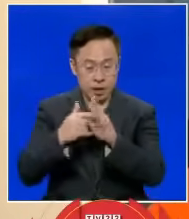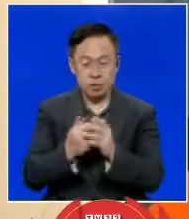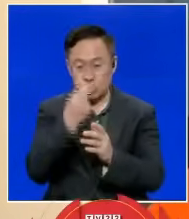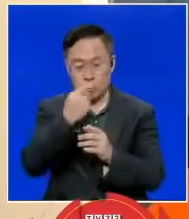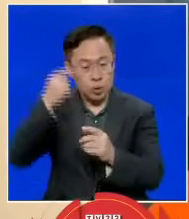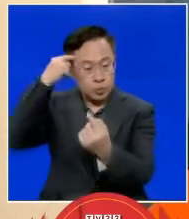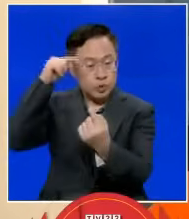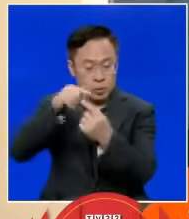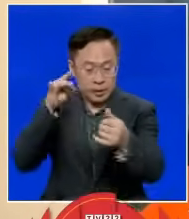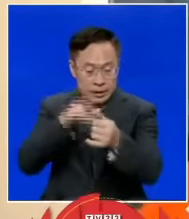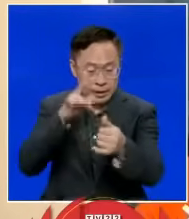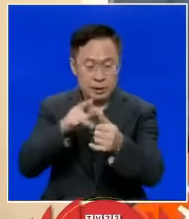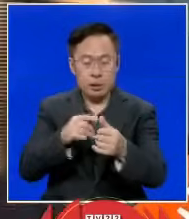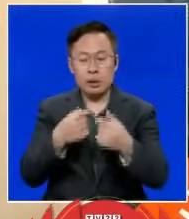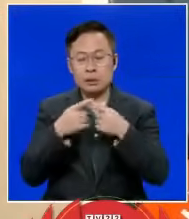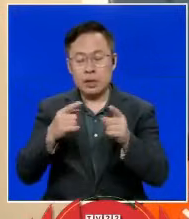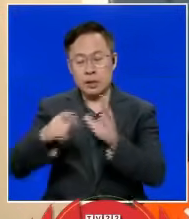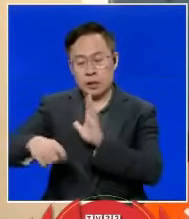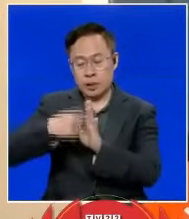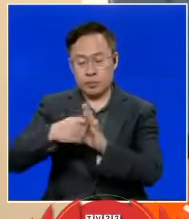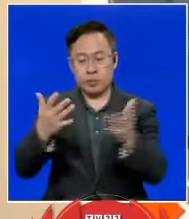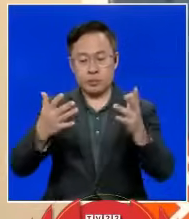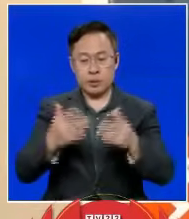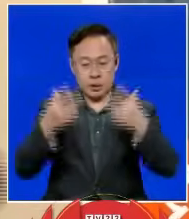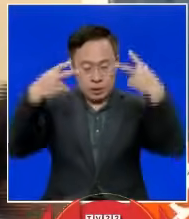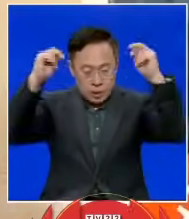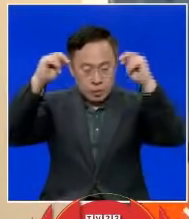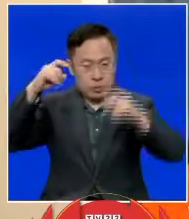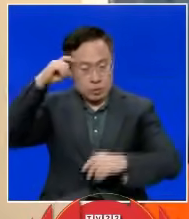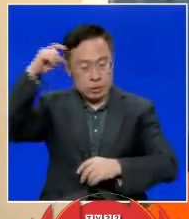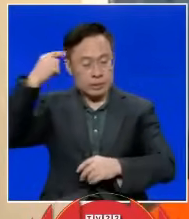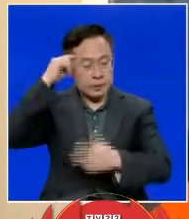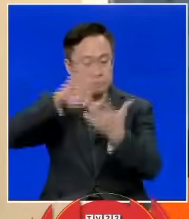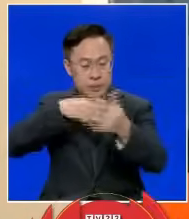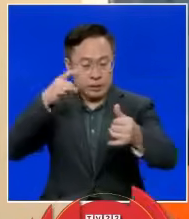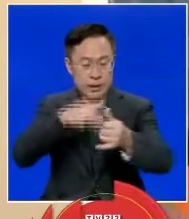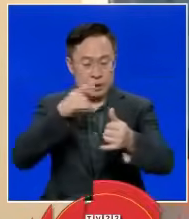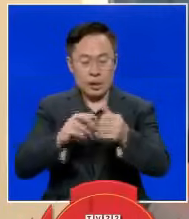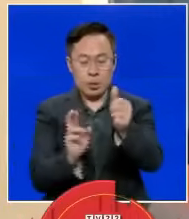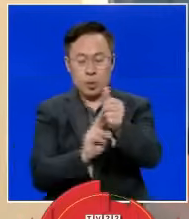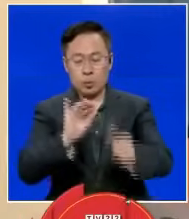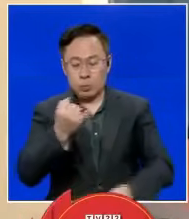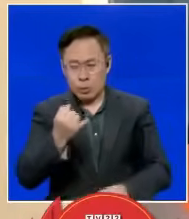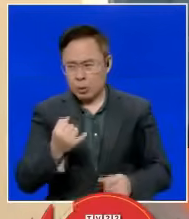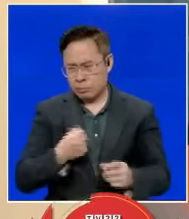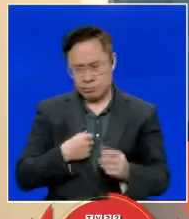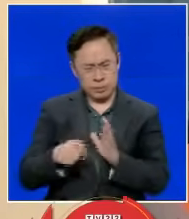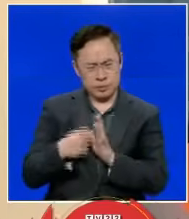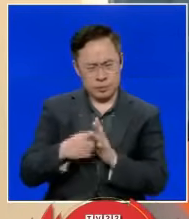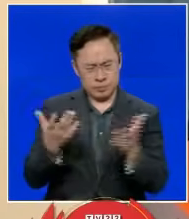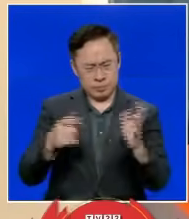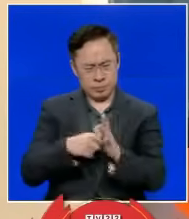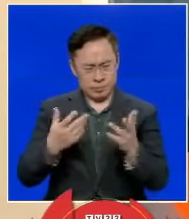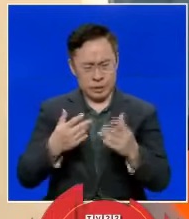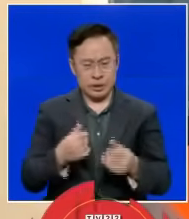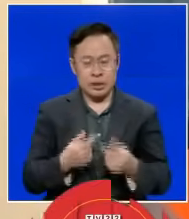ผลและแรงจูงใจอะไรที่ท่านนายกรัฐมนตรีจะไปแกล้งใครนะครับแต่การที่